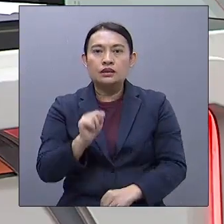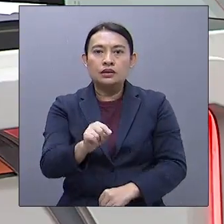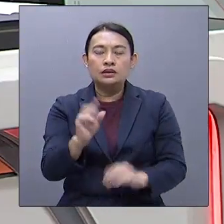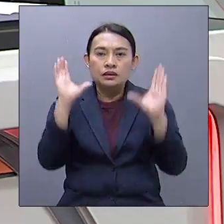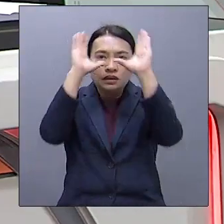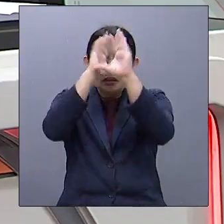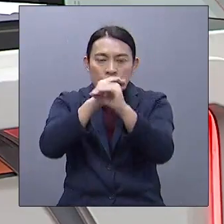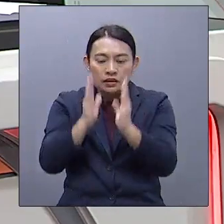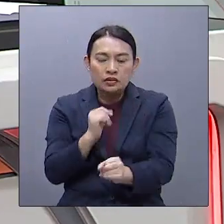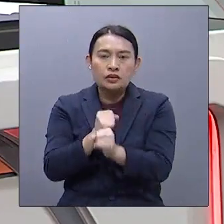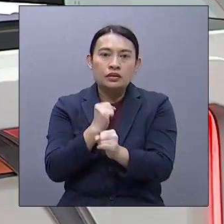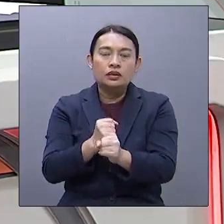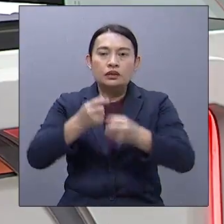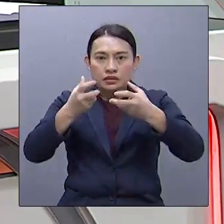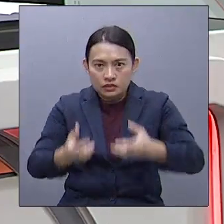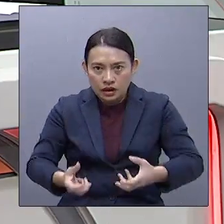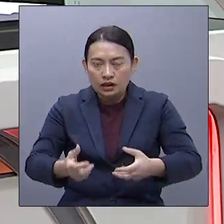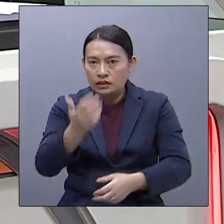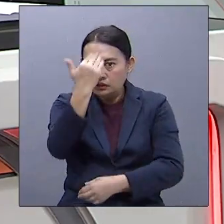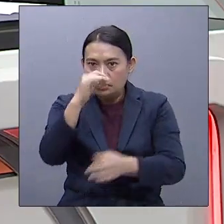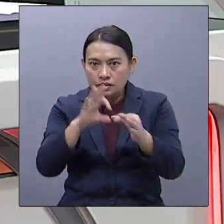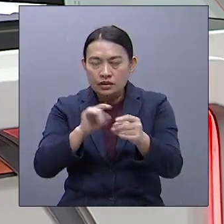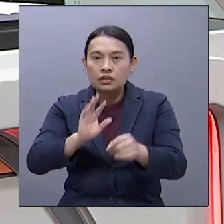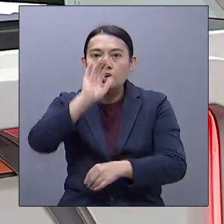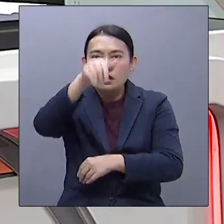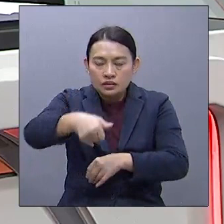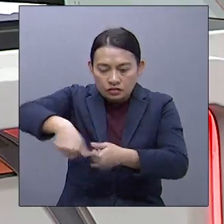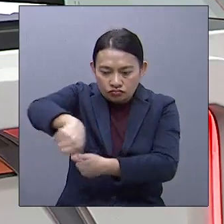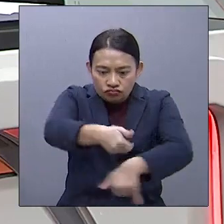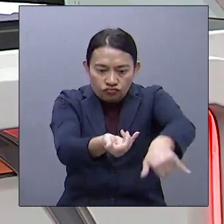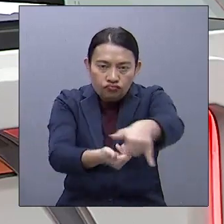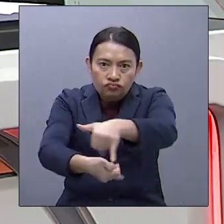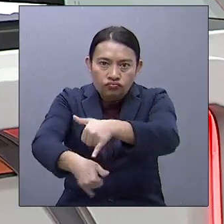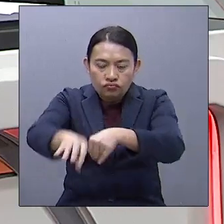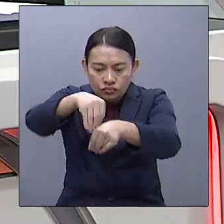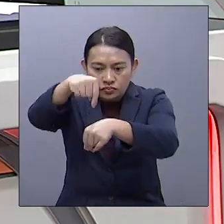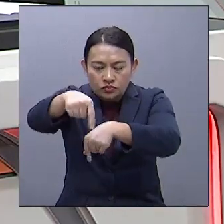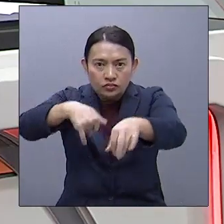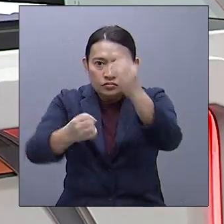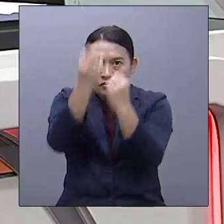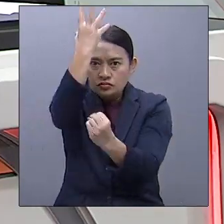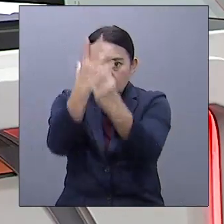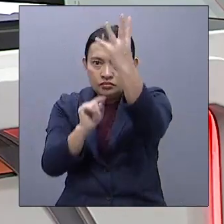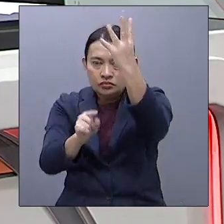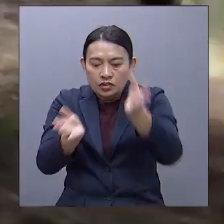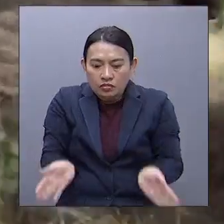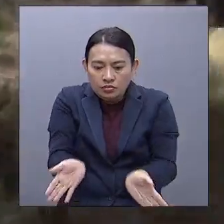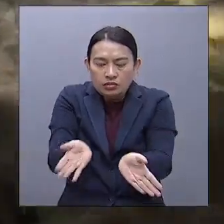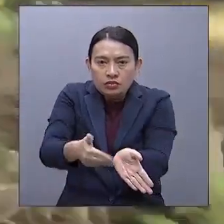งที่เจ้าหน้าที่ต้องทำงานกันอย่างหนักเพื่อที่จะผลักดันช้างป่าที่หนีน้ำมาหากินในเขตอุทยานน้ำตกคลองแก้ว